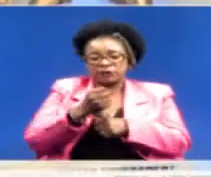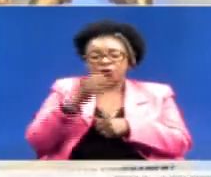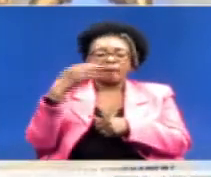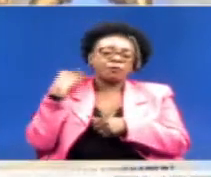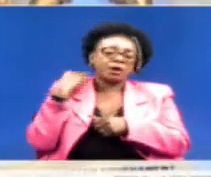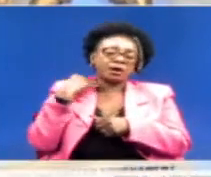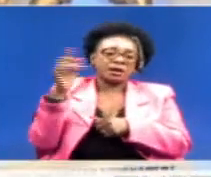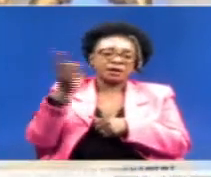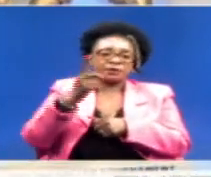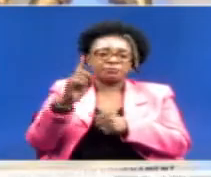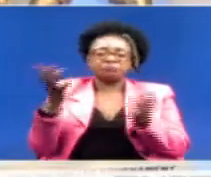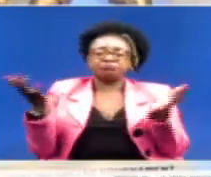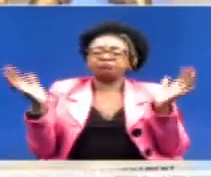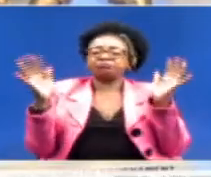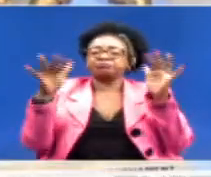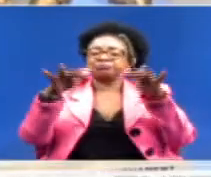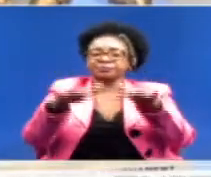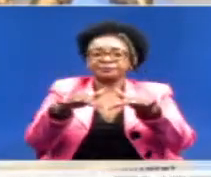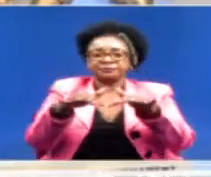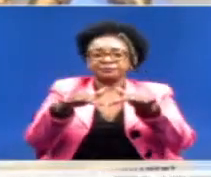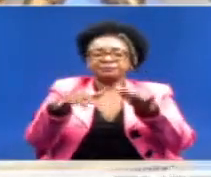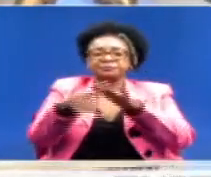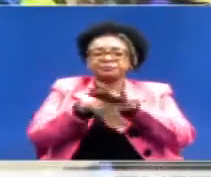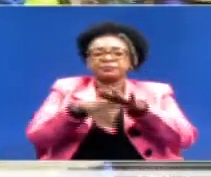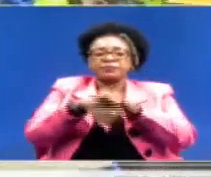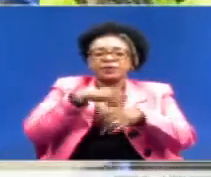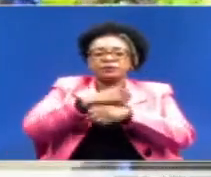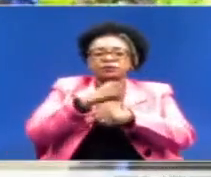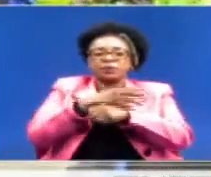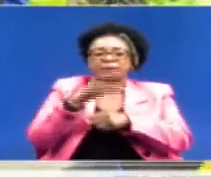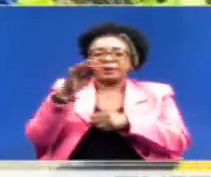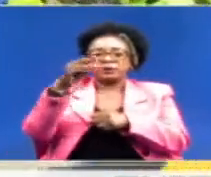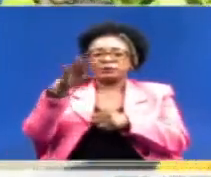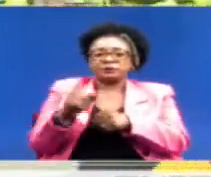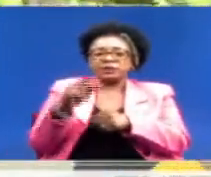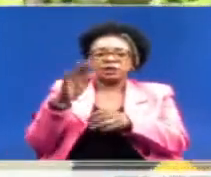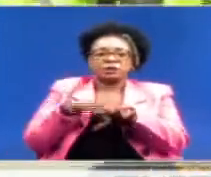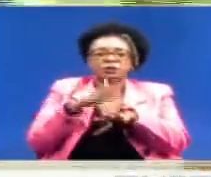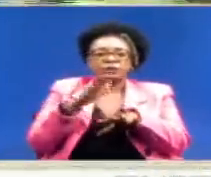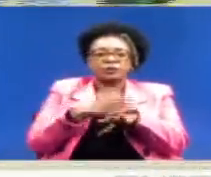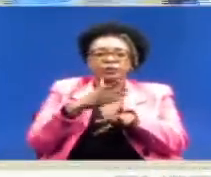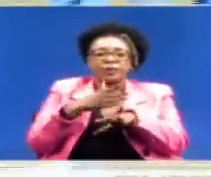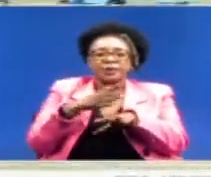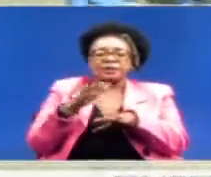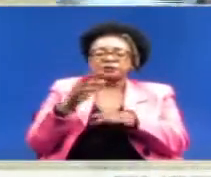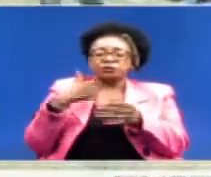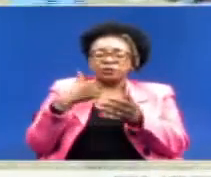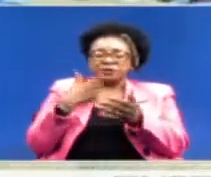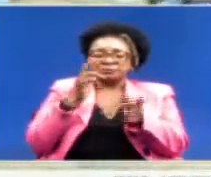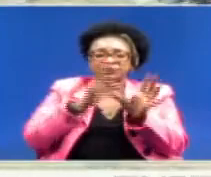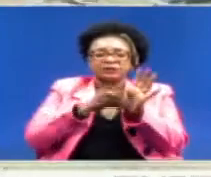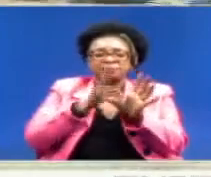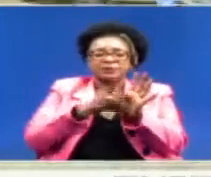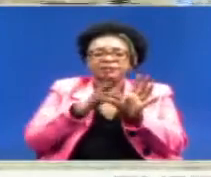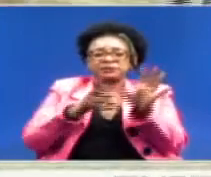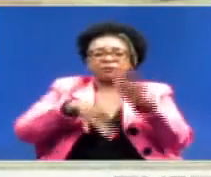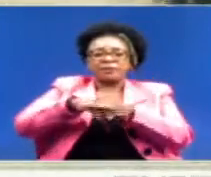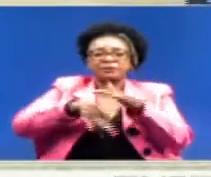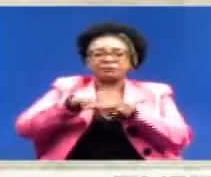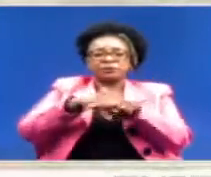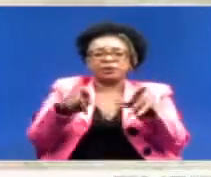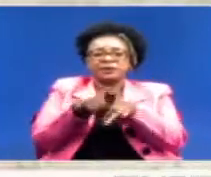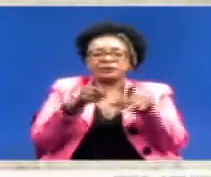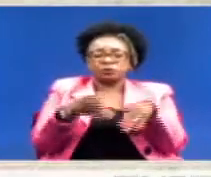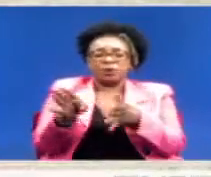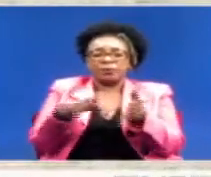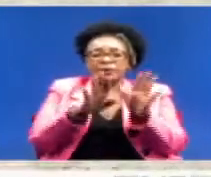Nairobi walikusanyika katika uwanja wa shule ya msingi ya Fairlawns hapa Kikuyu kaunti ya Kiambu kushiriki mashindano ya kandanda kama njia